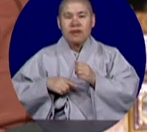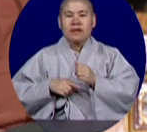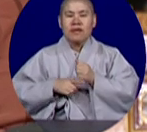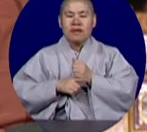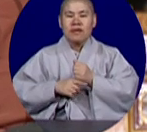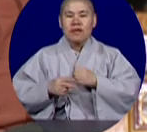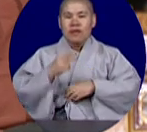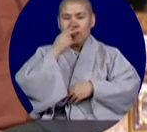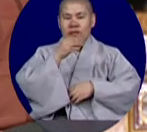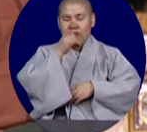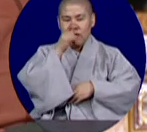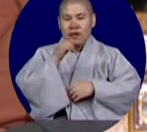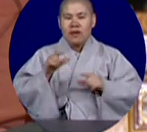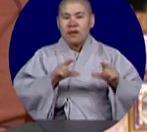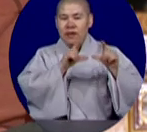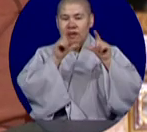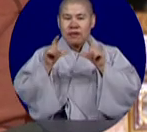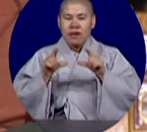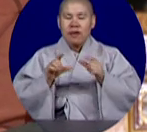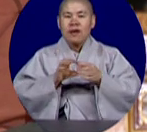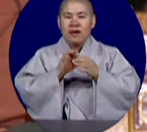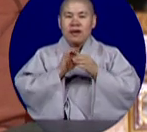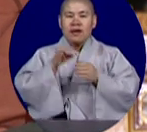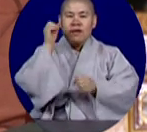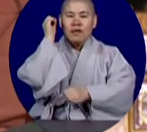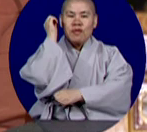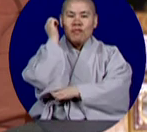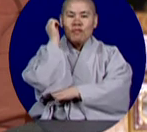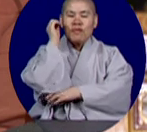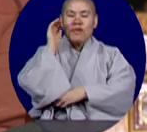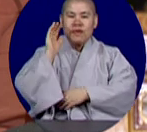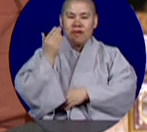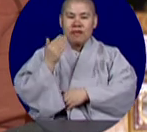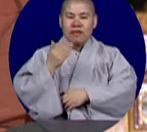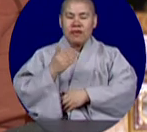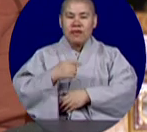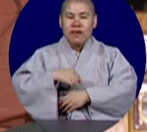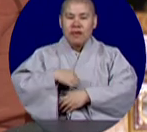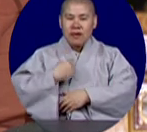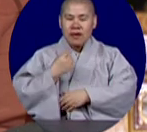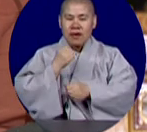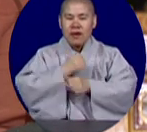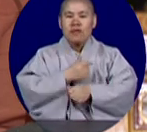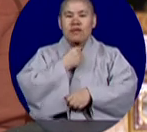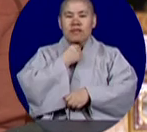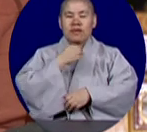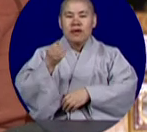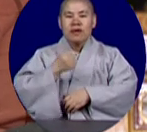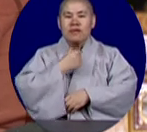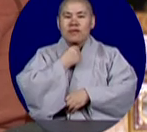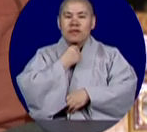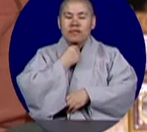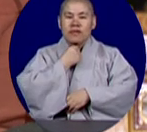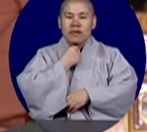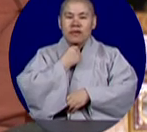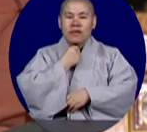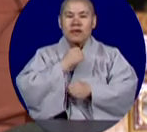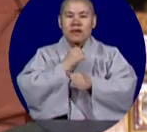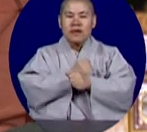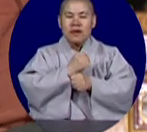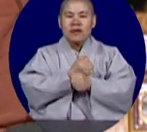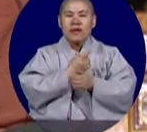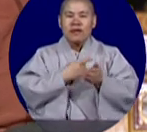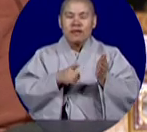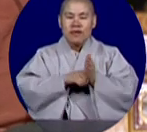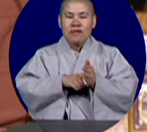우욕 사신하는 게 중생의 삶의 본질이에요. 자기가 하고 싶은 거, 갖고 싶은 거, 그걸 하기 위해서 이 몸이